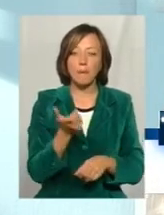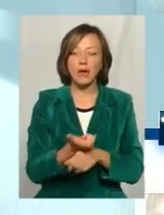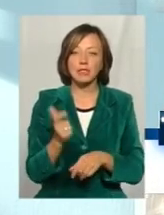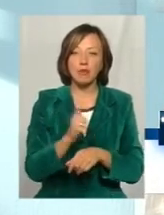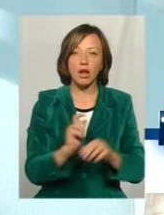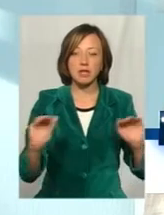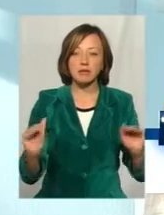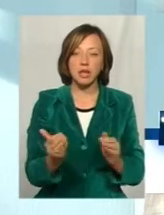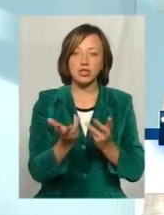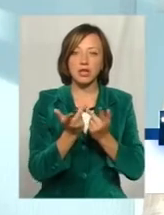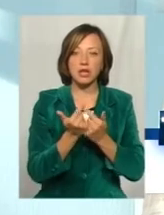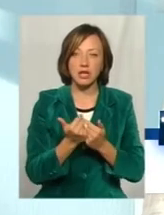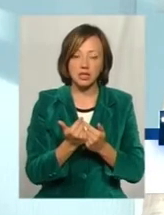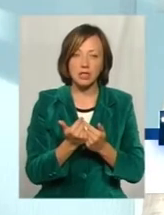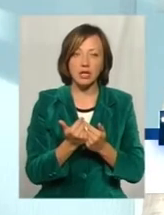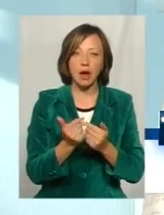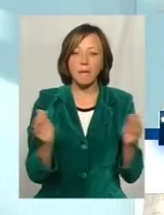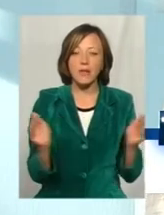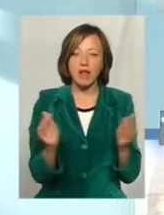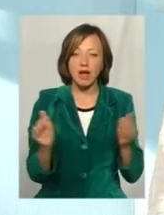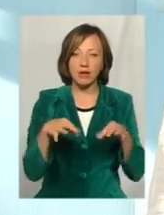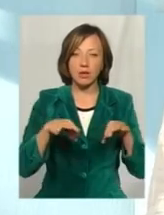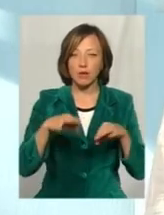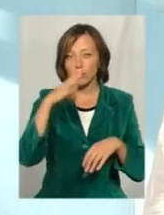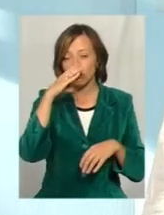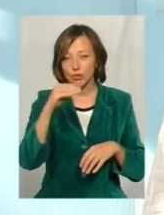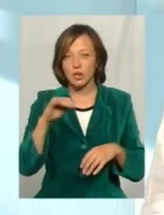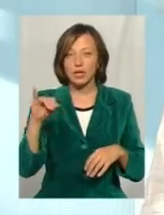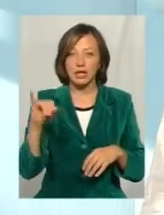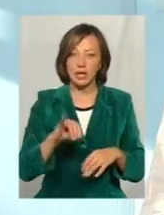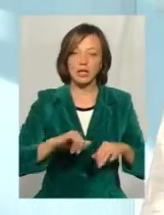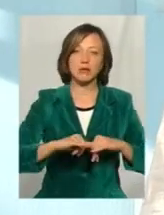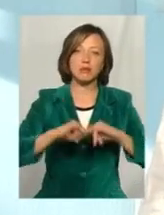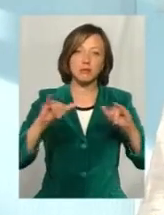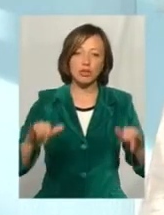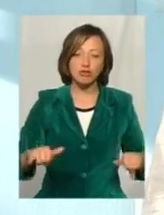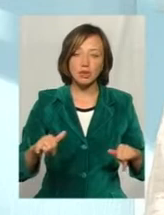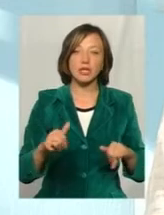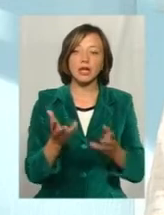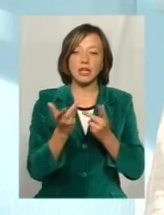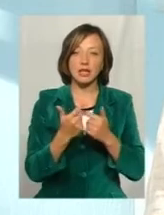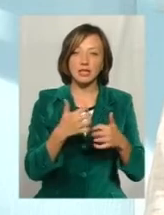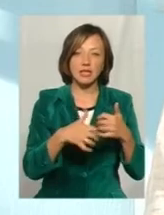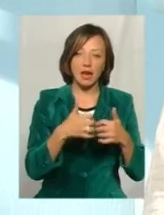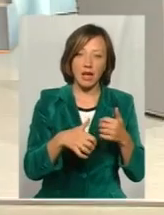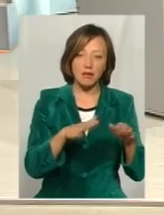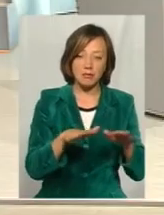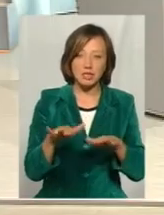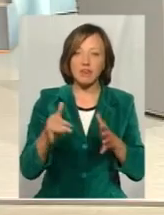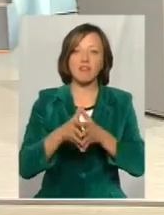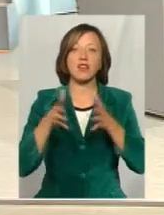максимально зменшити кількість малогабаритного транспорту, маршруток, і максимально збільшити кількість середнього габаритного